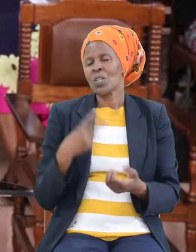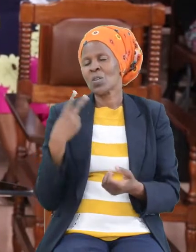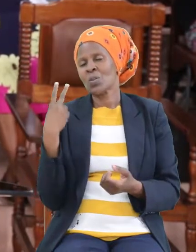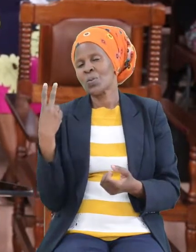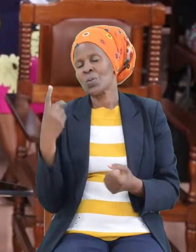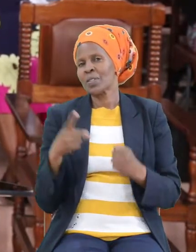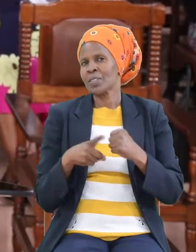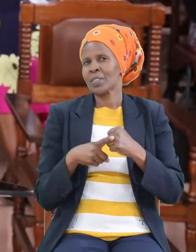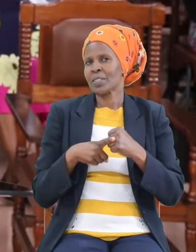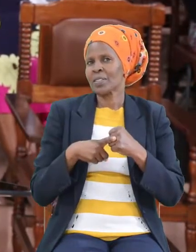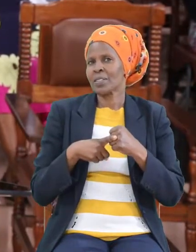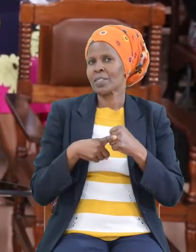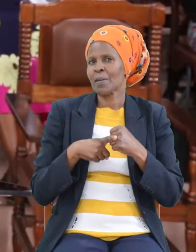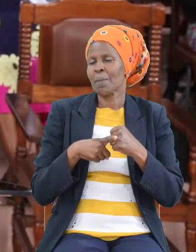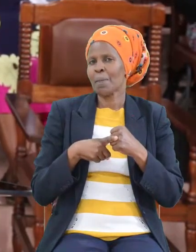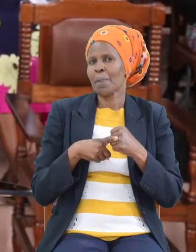26,